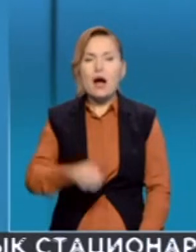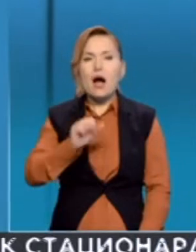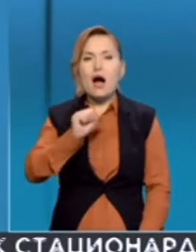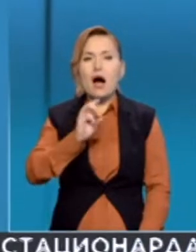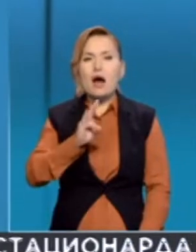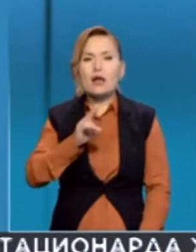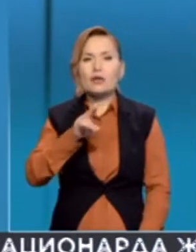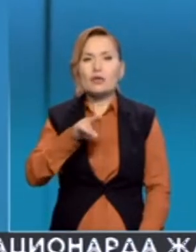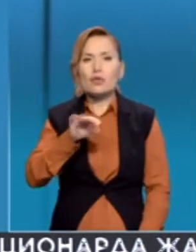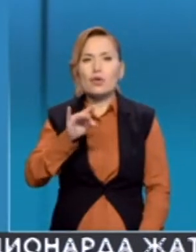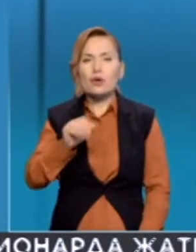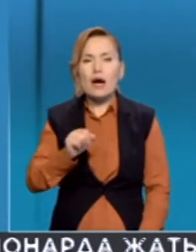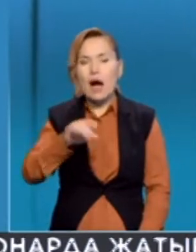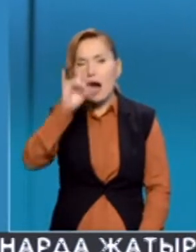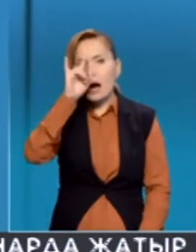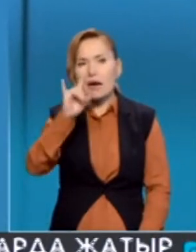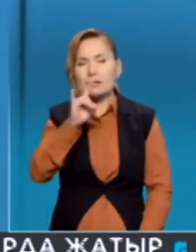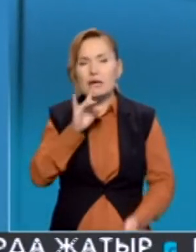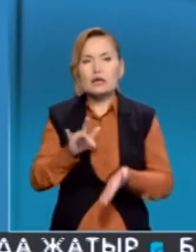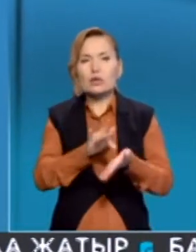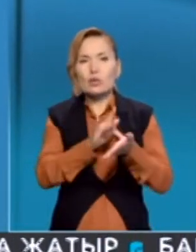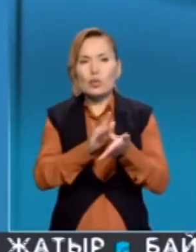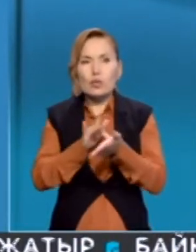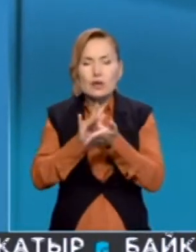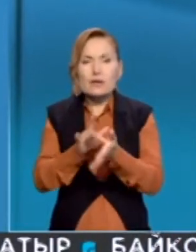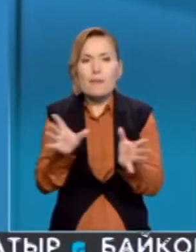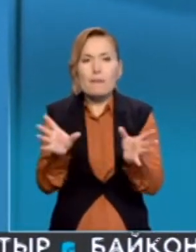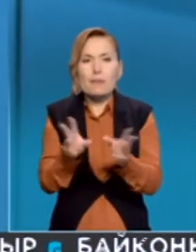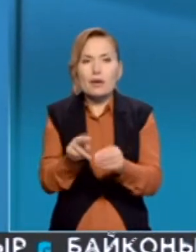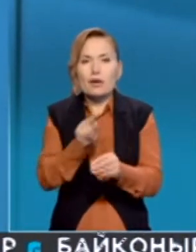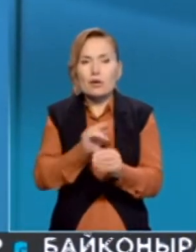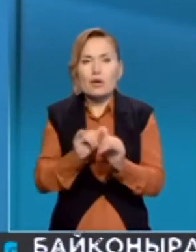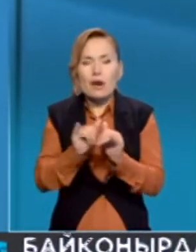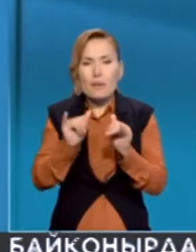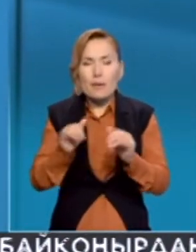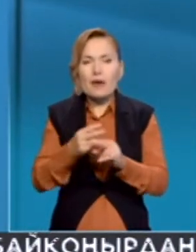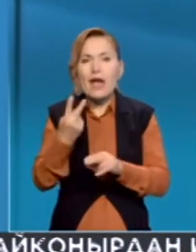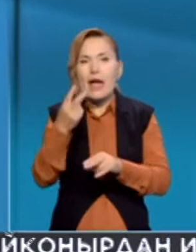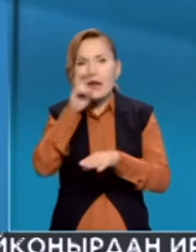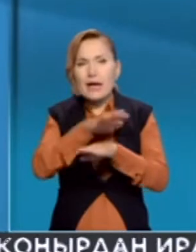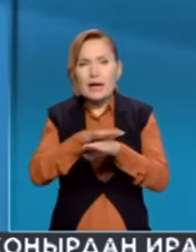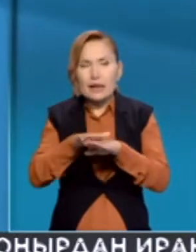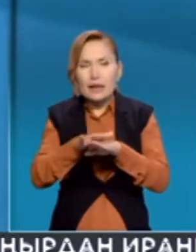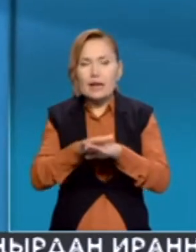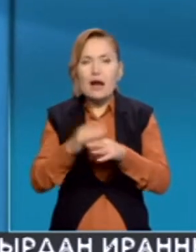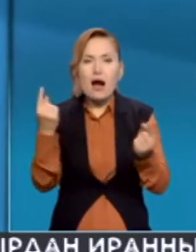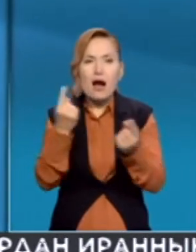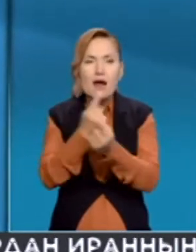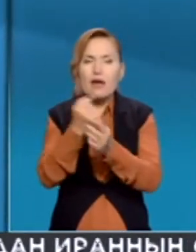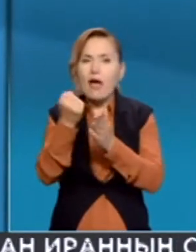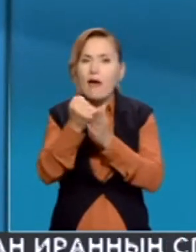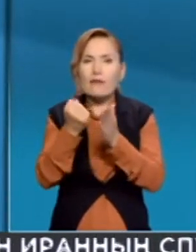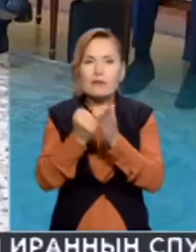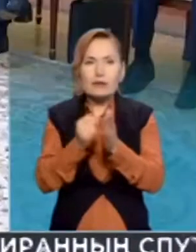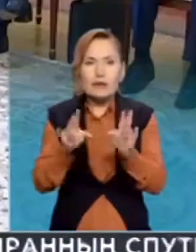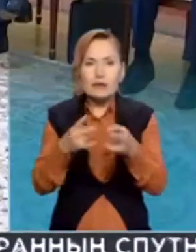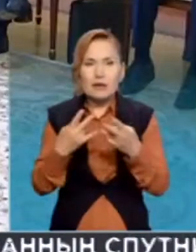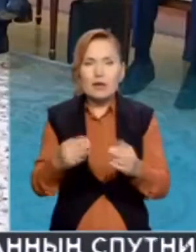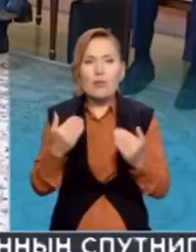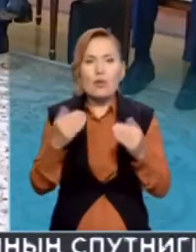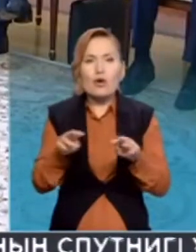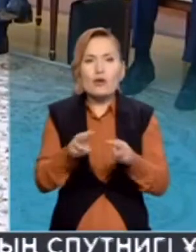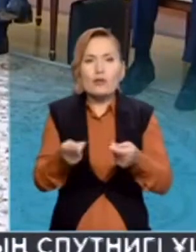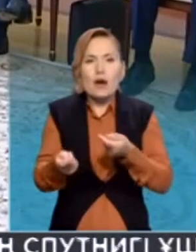Андорра Қазақстанмен туризм саласын дамытуға мүдделі, енді екі ел арасына қатынау үшін визаның қажеті жоқ. Бүгін үкімет басшысының орынбасары сыртқы